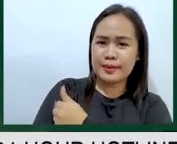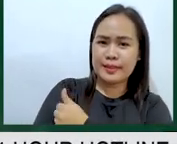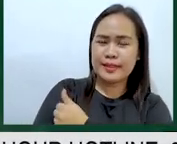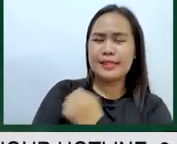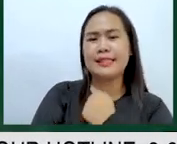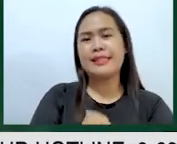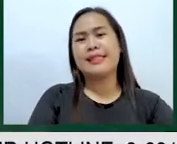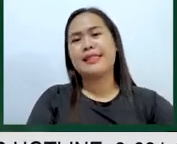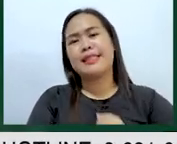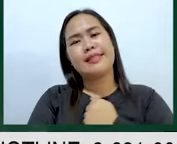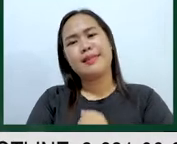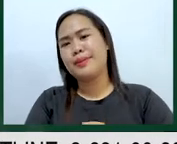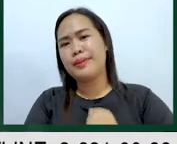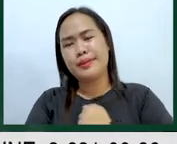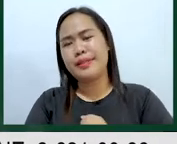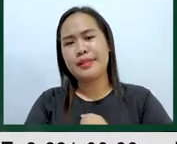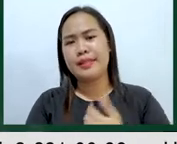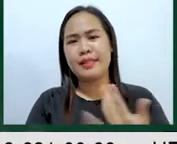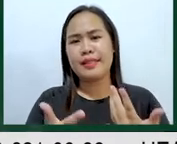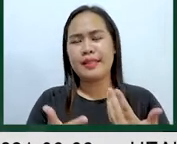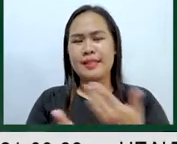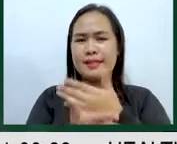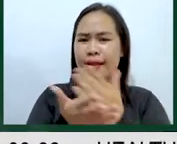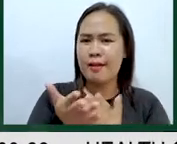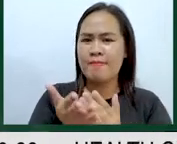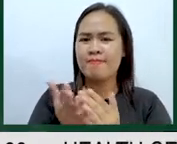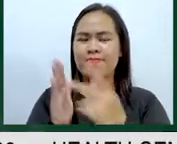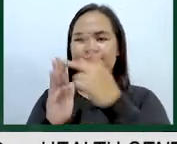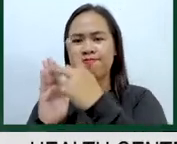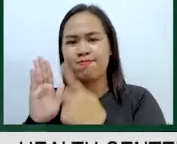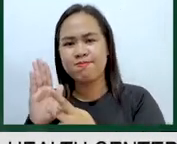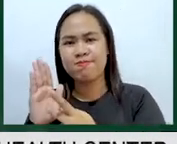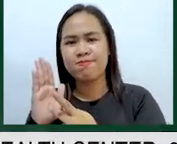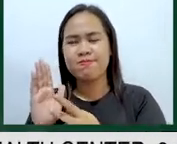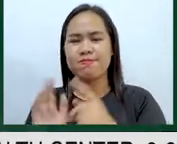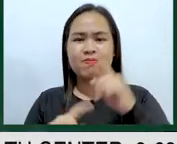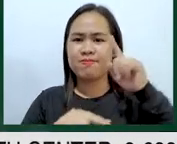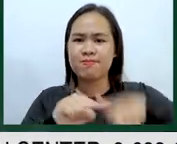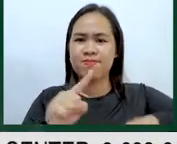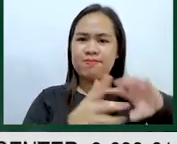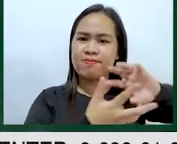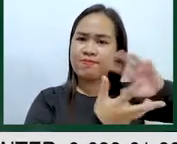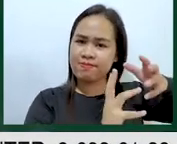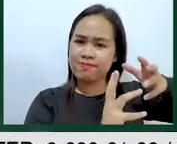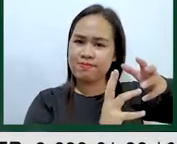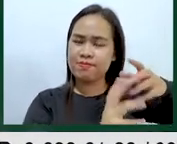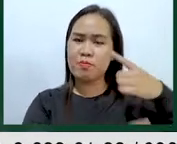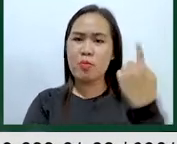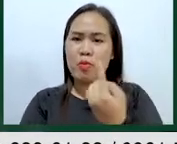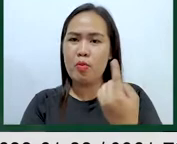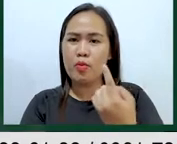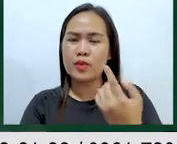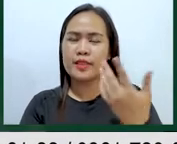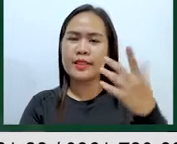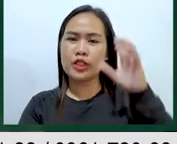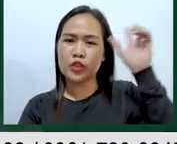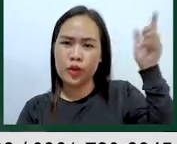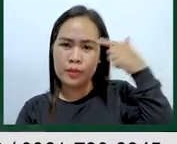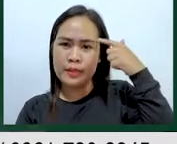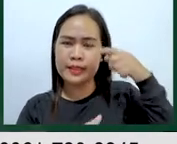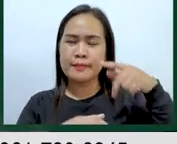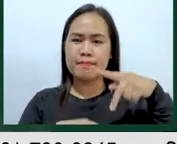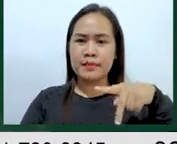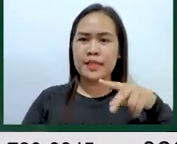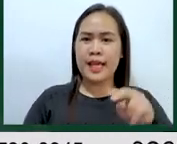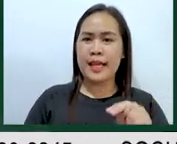mga inquiries, no? Pasensya na po talaga, no? There are some policies that are beyond our control. Dahil nga